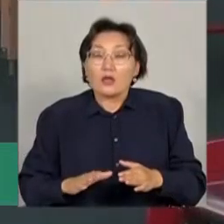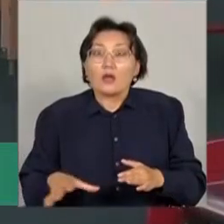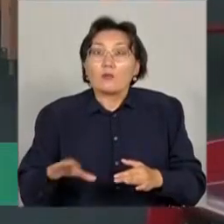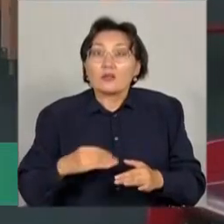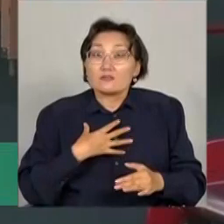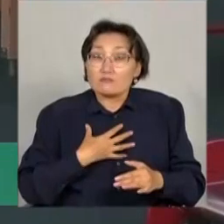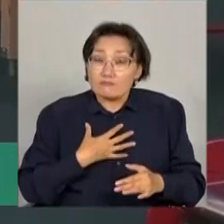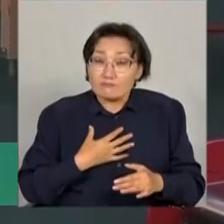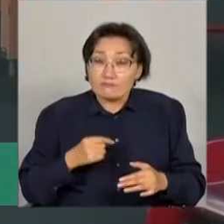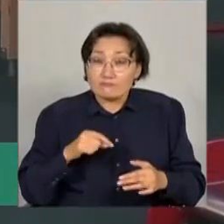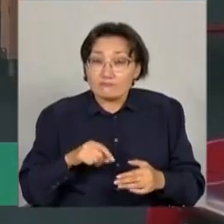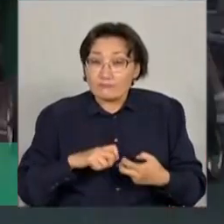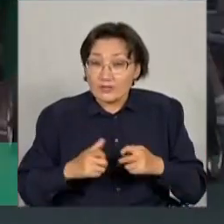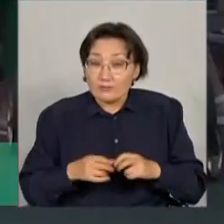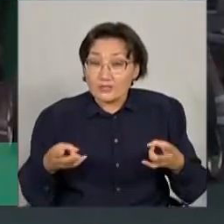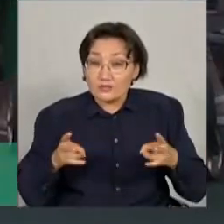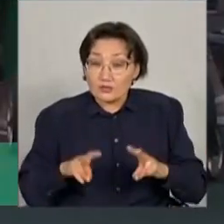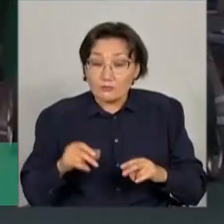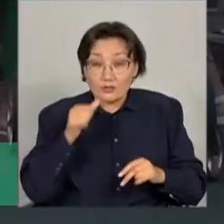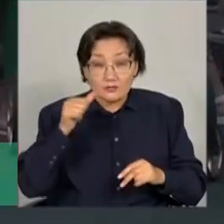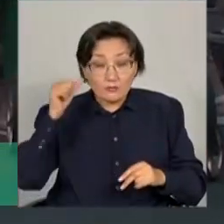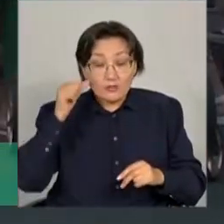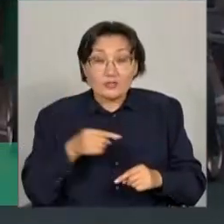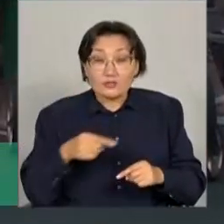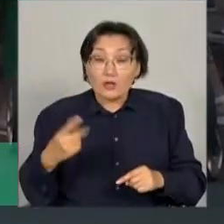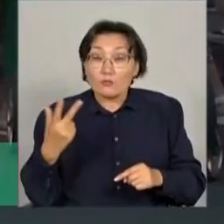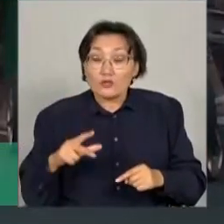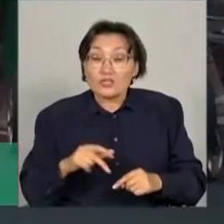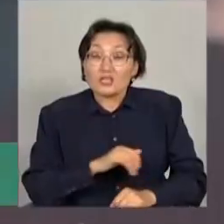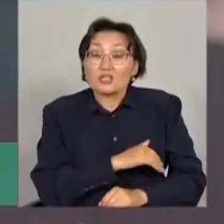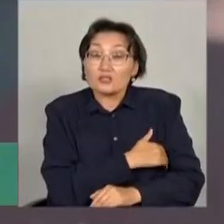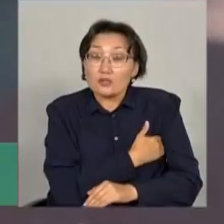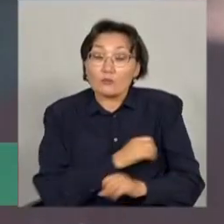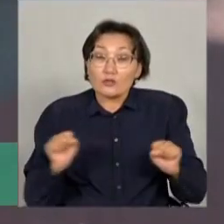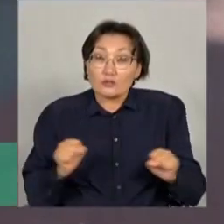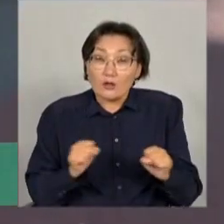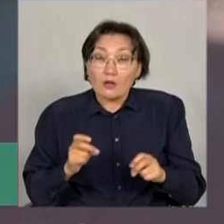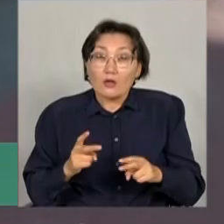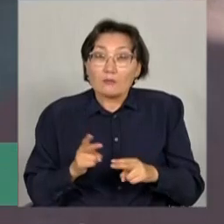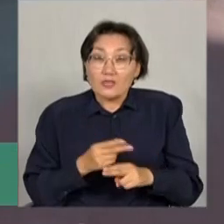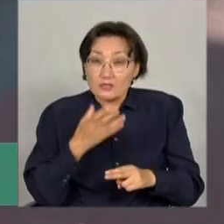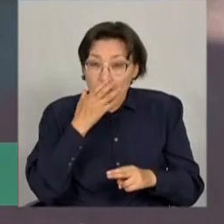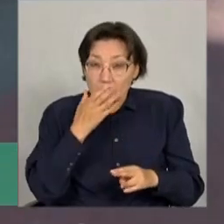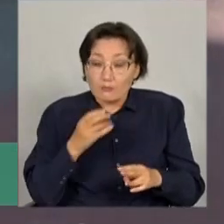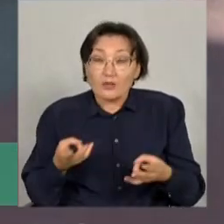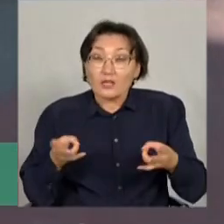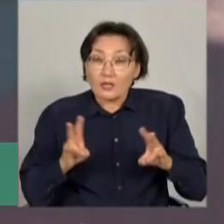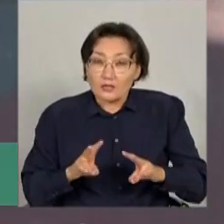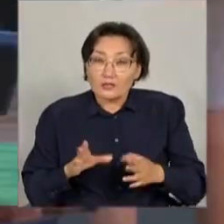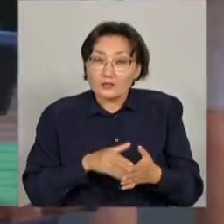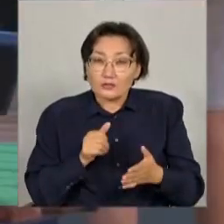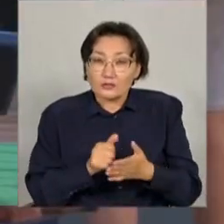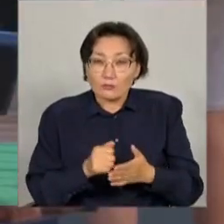күдік бәрібір сейілмейді дейді. Өйткені былтыр минус 30 градустық аязда жылусыз отырғандары әлі